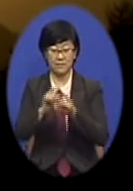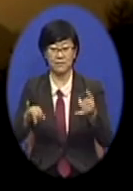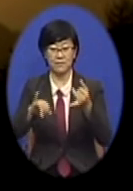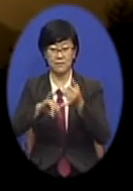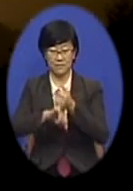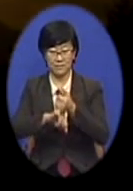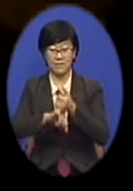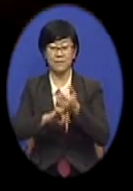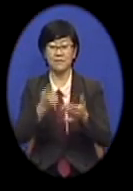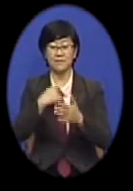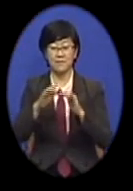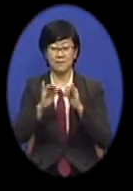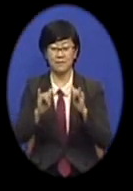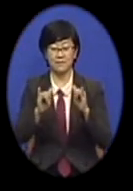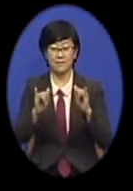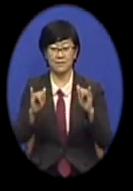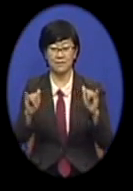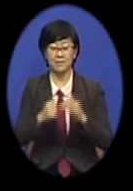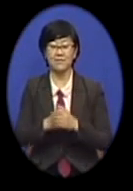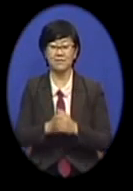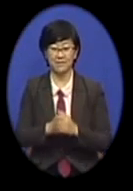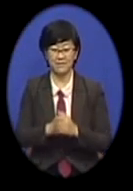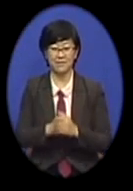만나자고 약속한